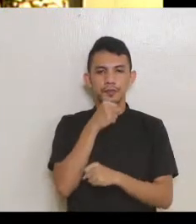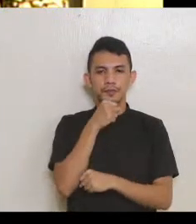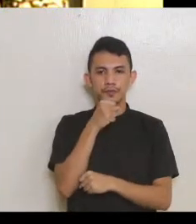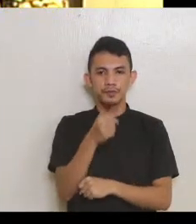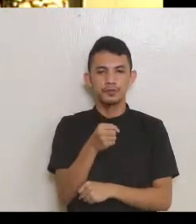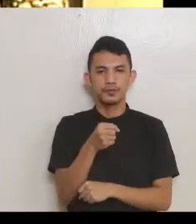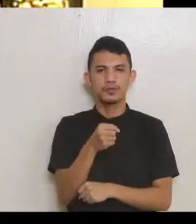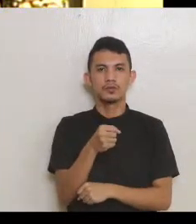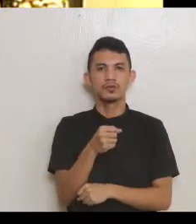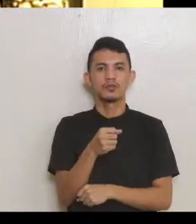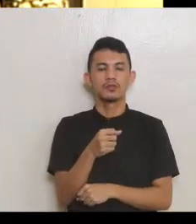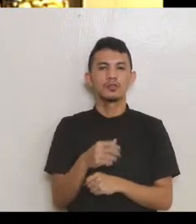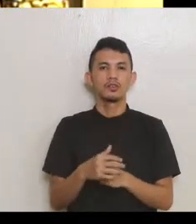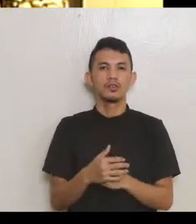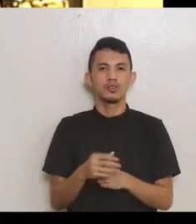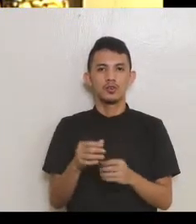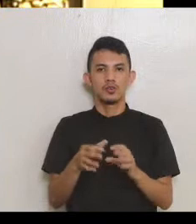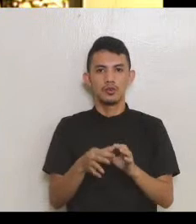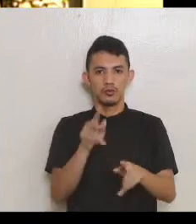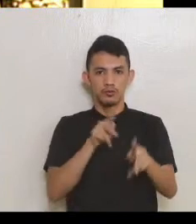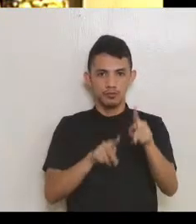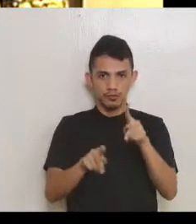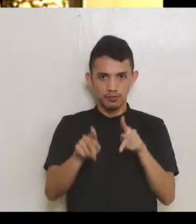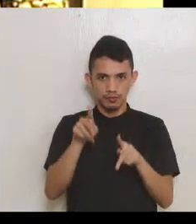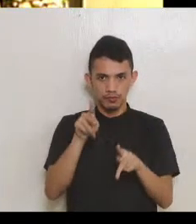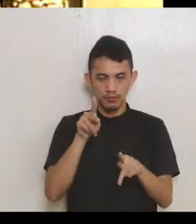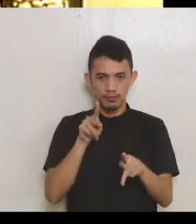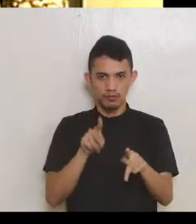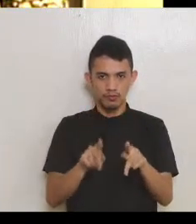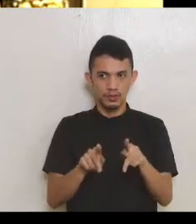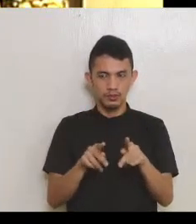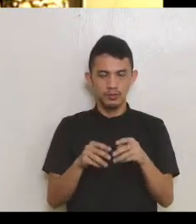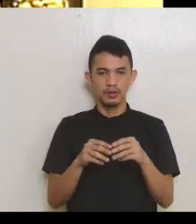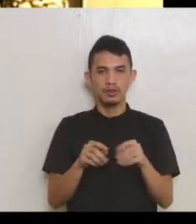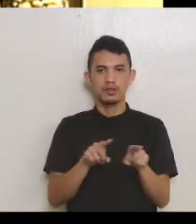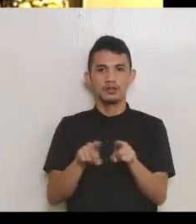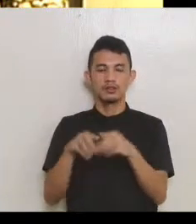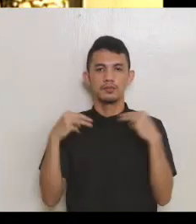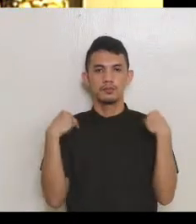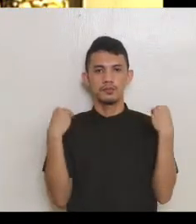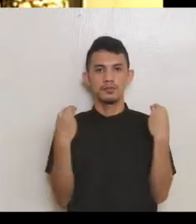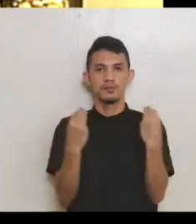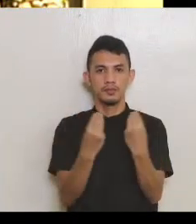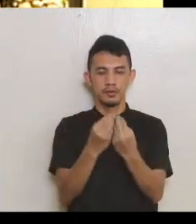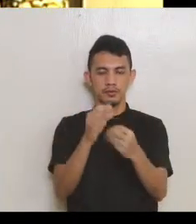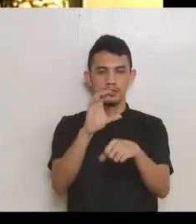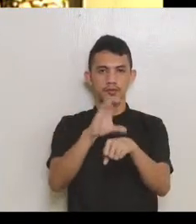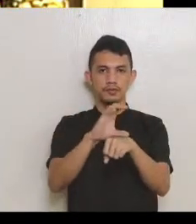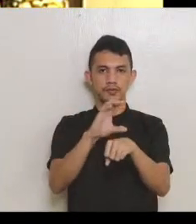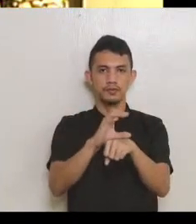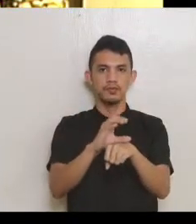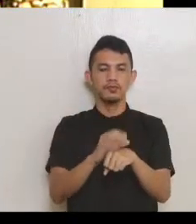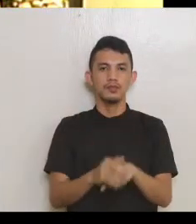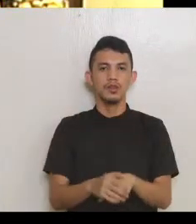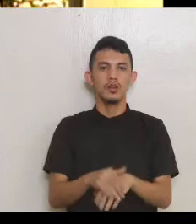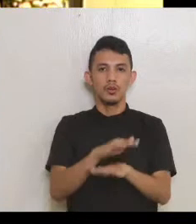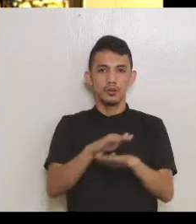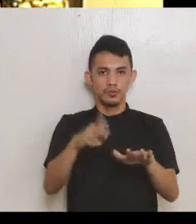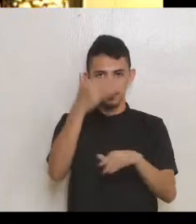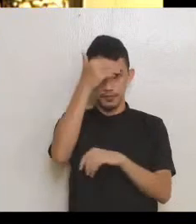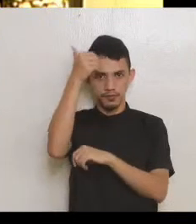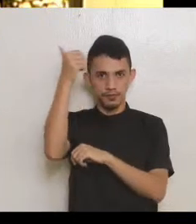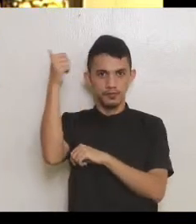sakop atong mga karnero. So ayaw ni kalimti mga igsuon kong kaparian,